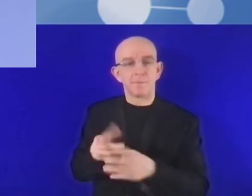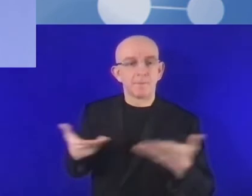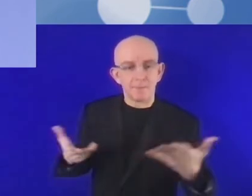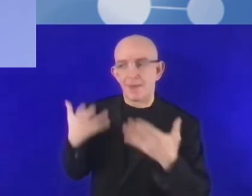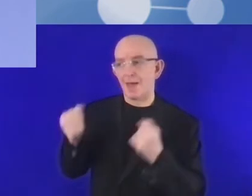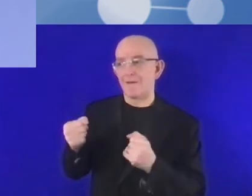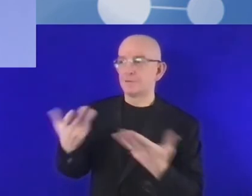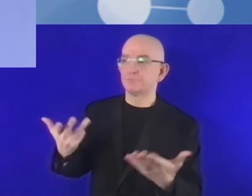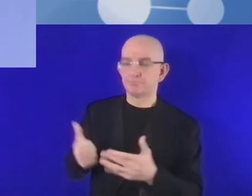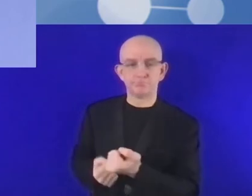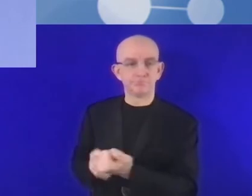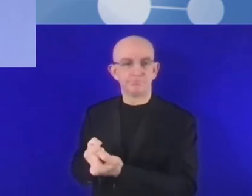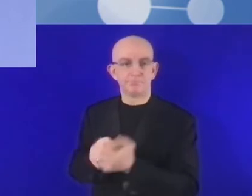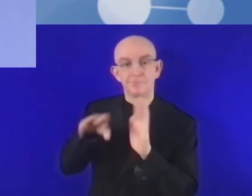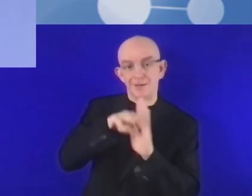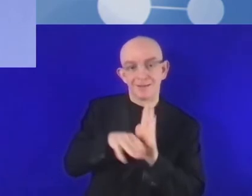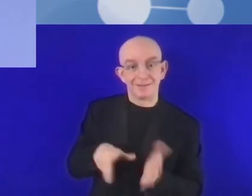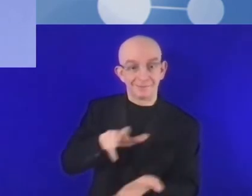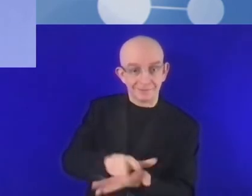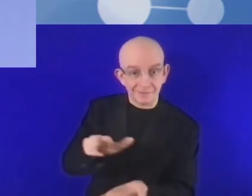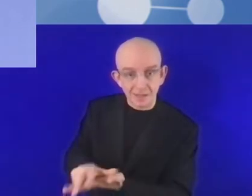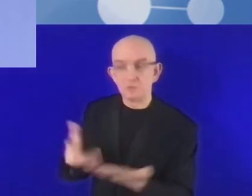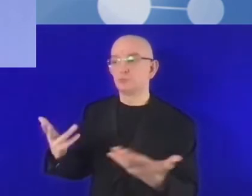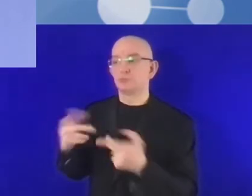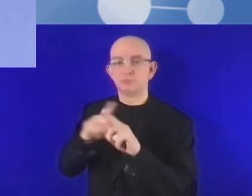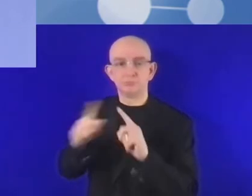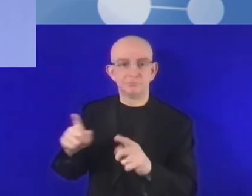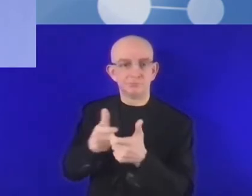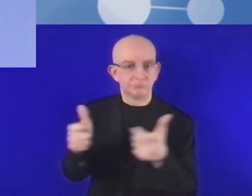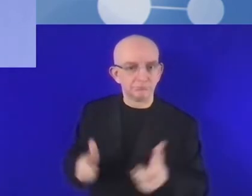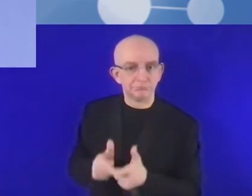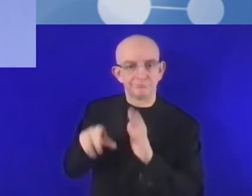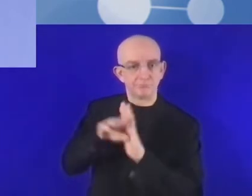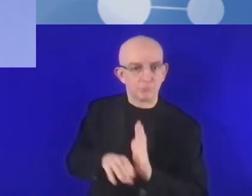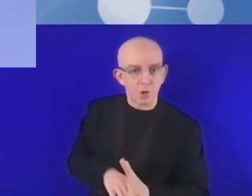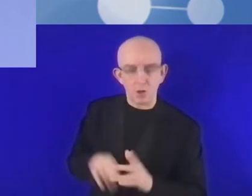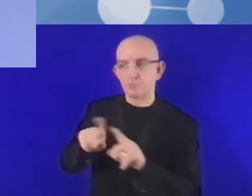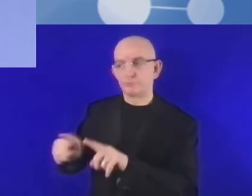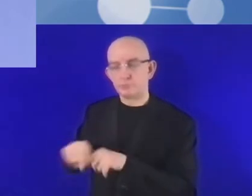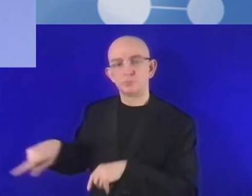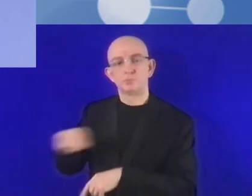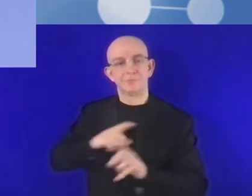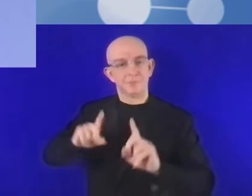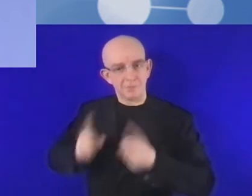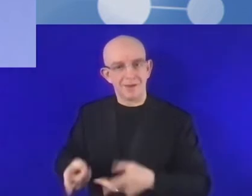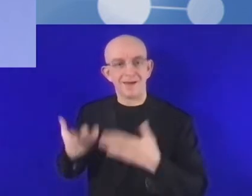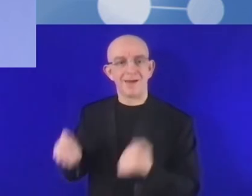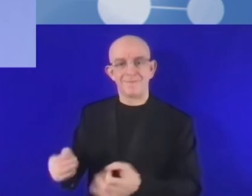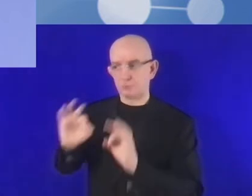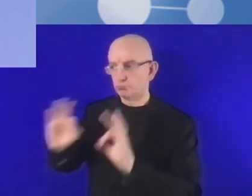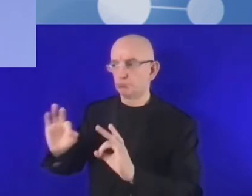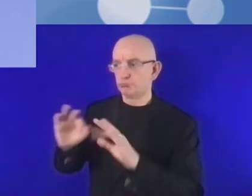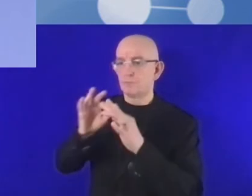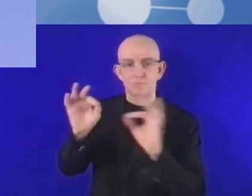要一定的法律法规的支持，当然没有这方面我们是开展不了的。那么公